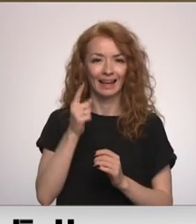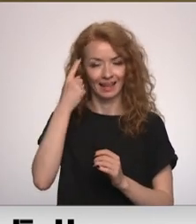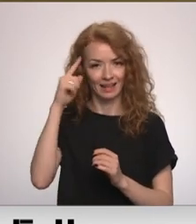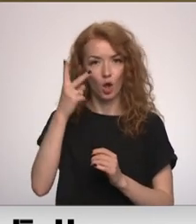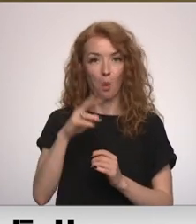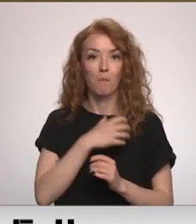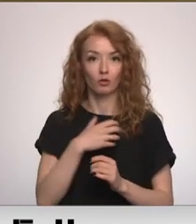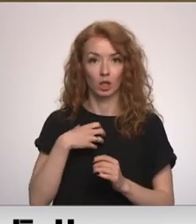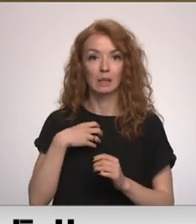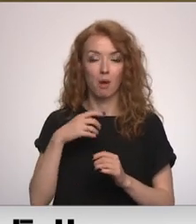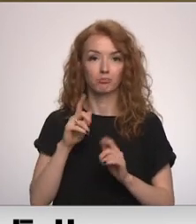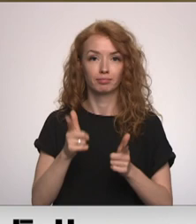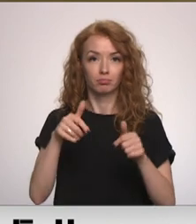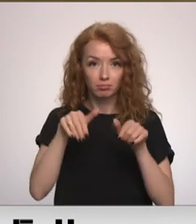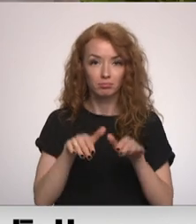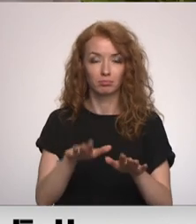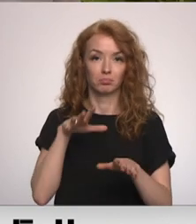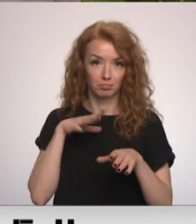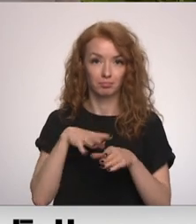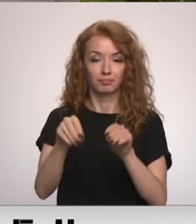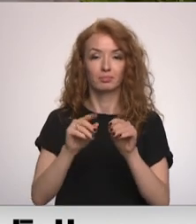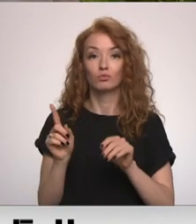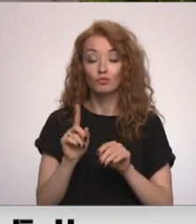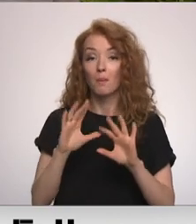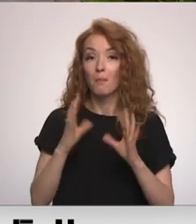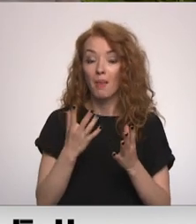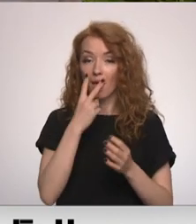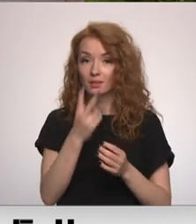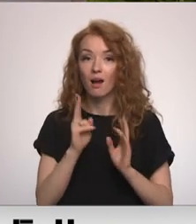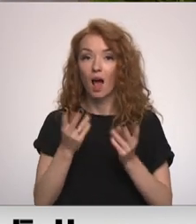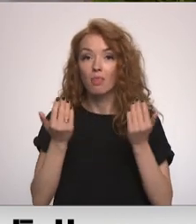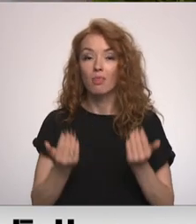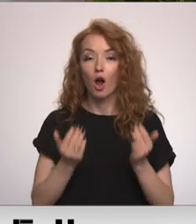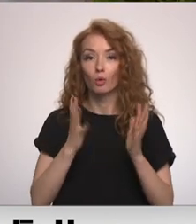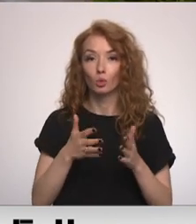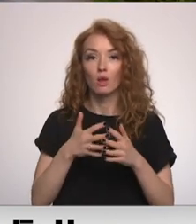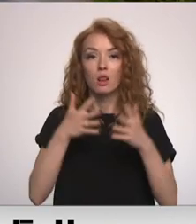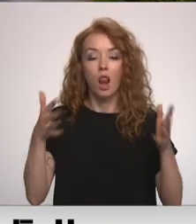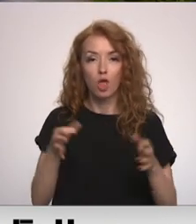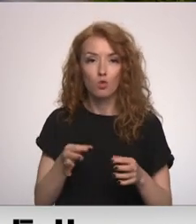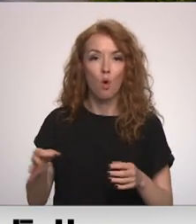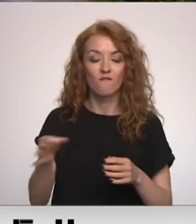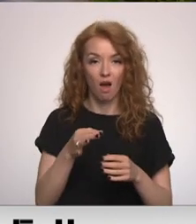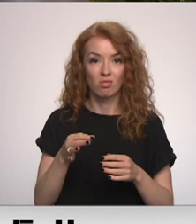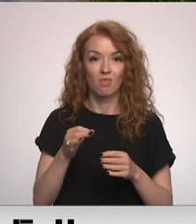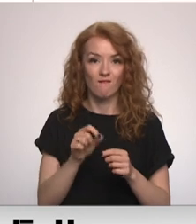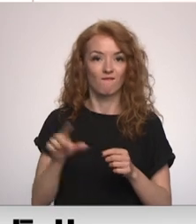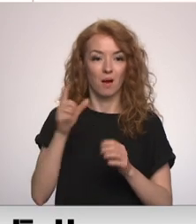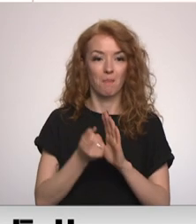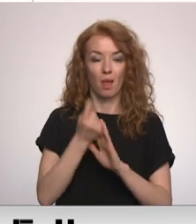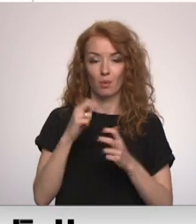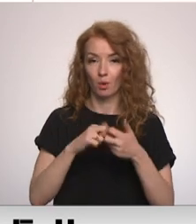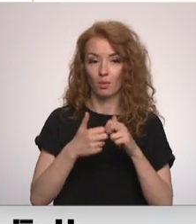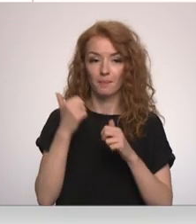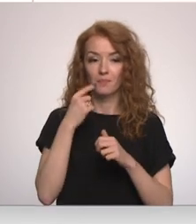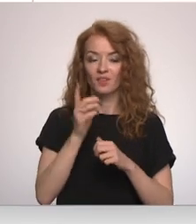pašvaldība ņēmas vērā, un tās īstenotas. Jāraugās gan, kā būs tagad lielajā novadā, kur vajadzību vēl vairāk. Protams, ne